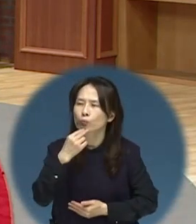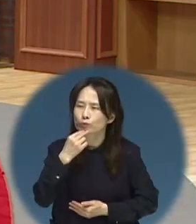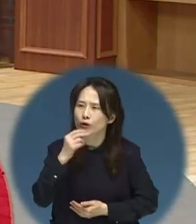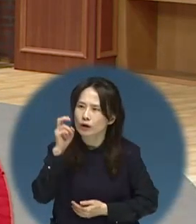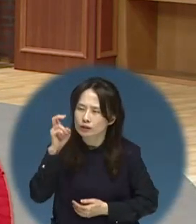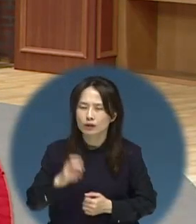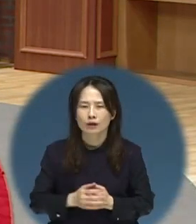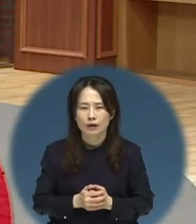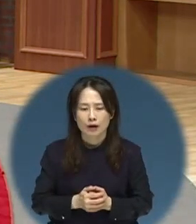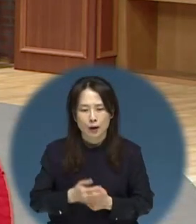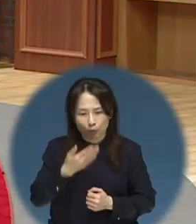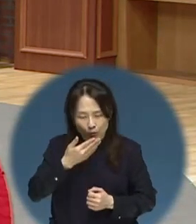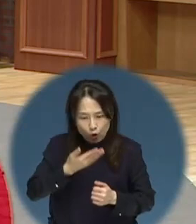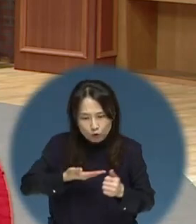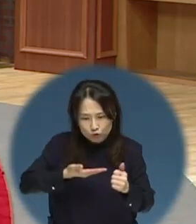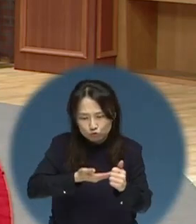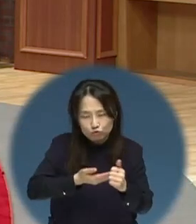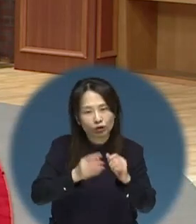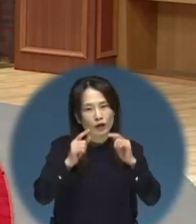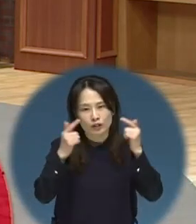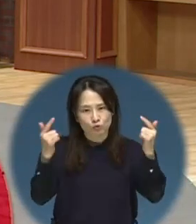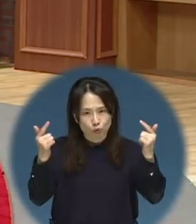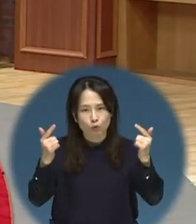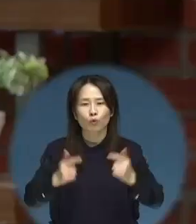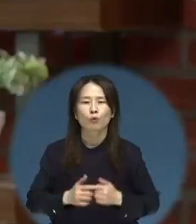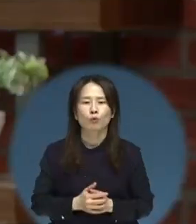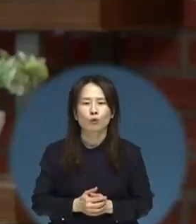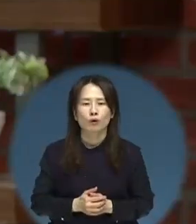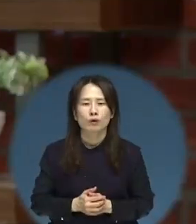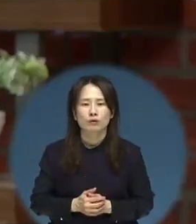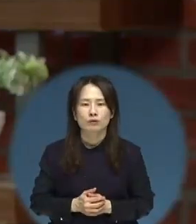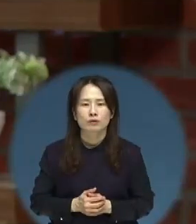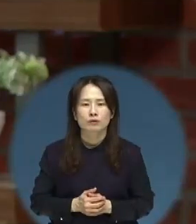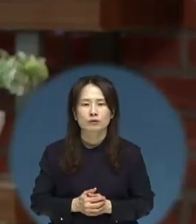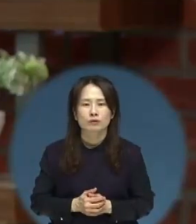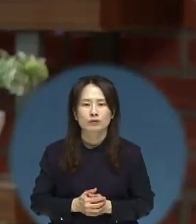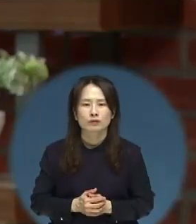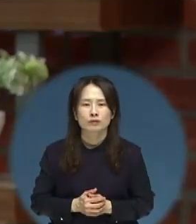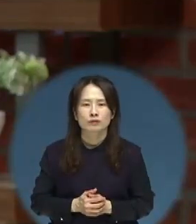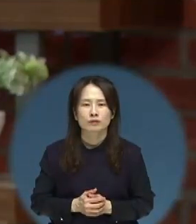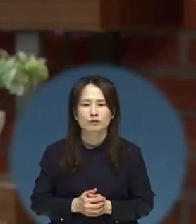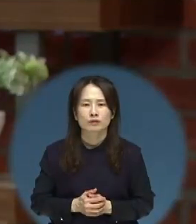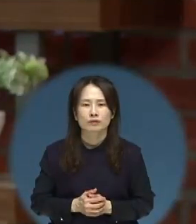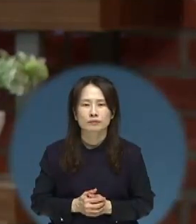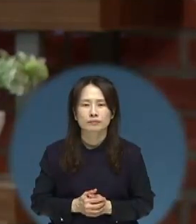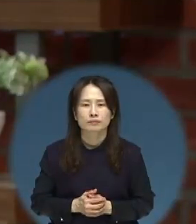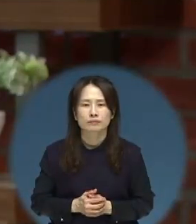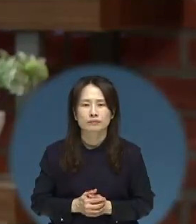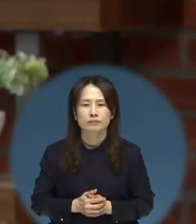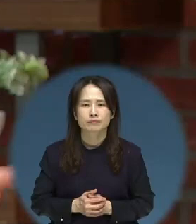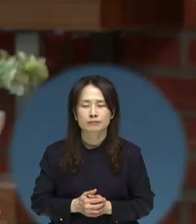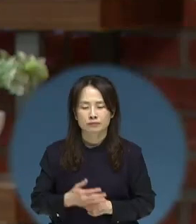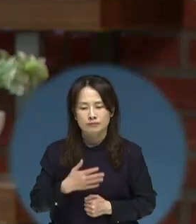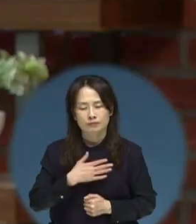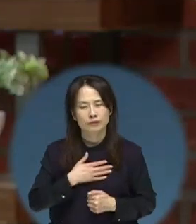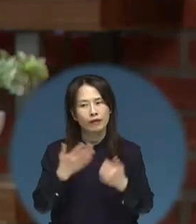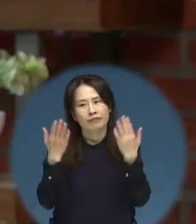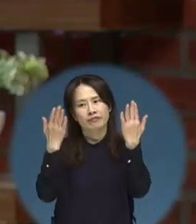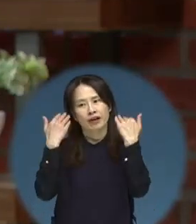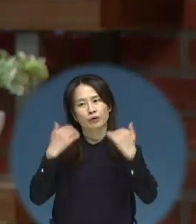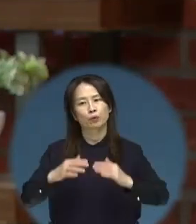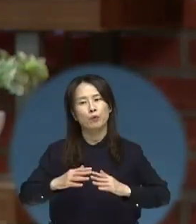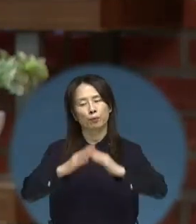뚝딱 몇천만 원 짓고 나는 거기서 운영을 떼고 그냥 이름만 갖고 싶었던 거야 처음은. 나는 학교를 지은